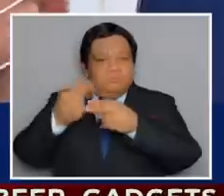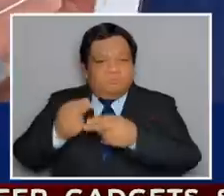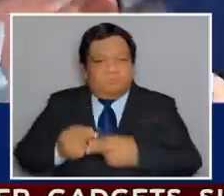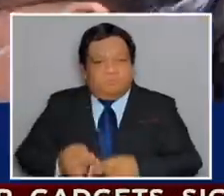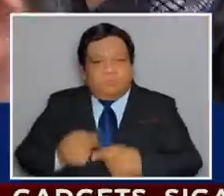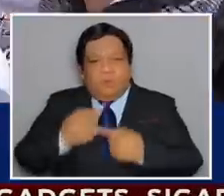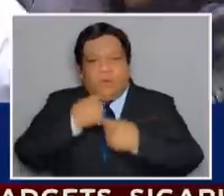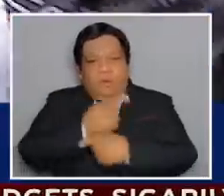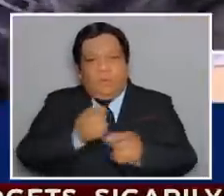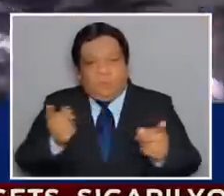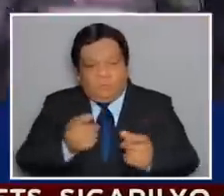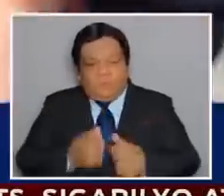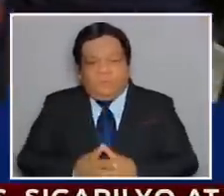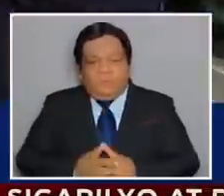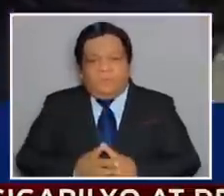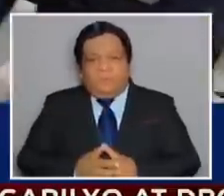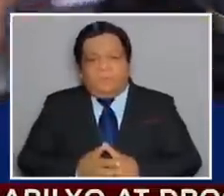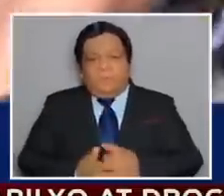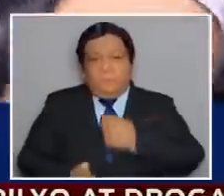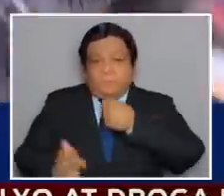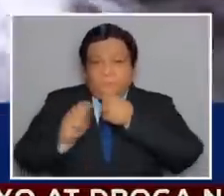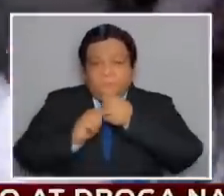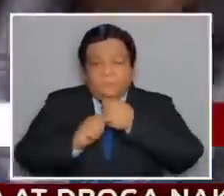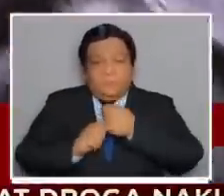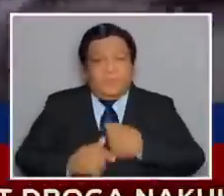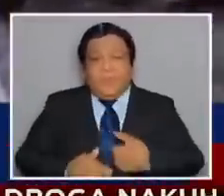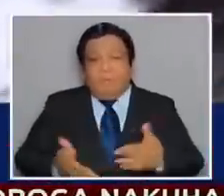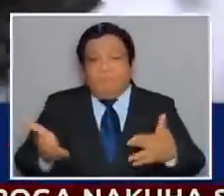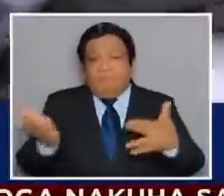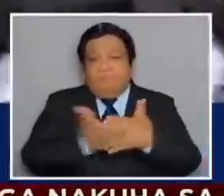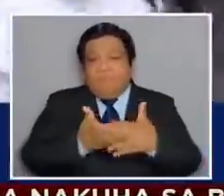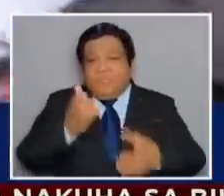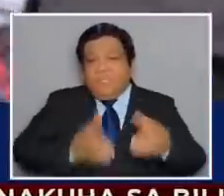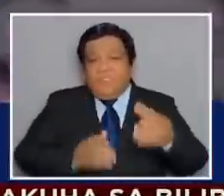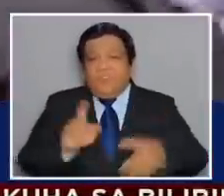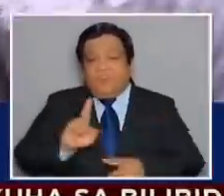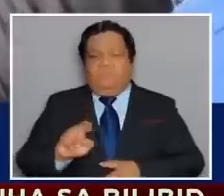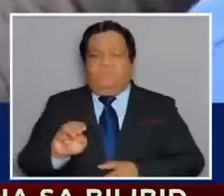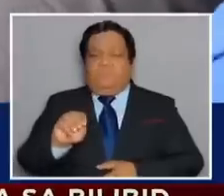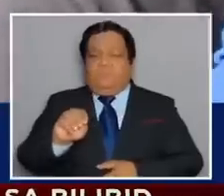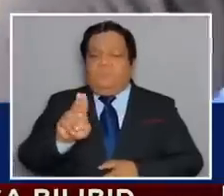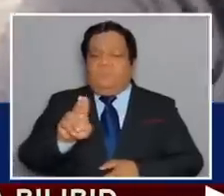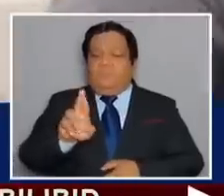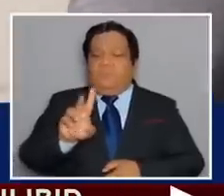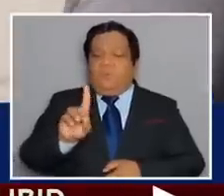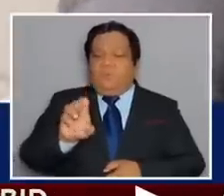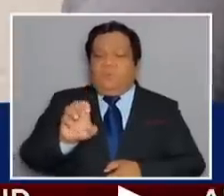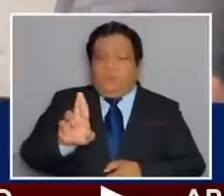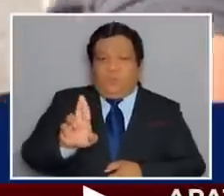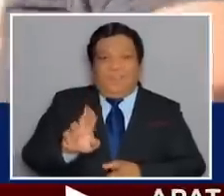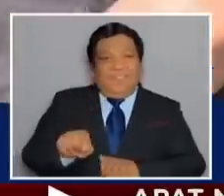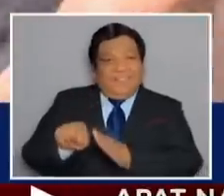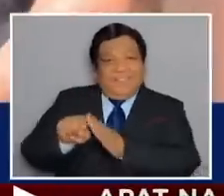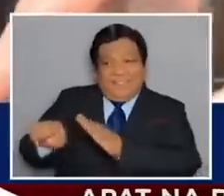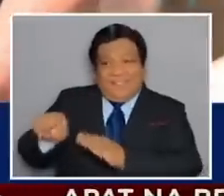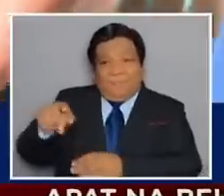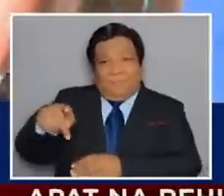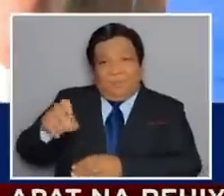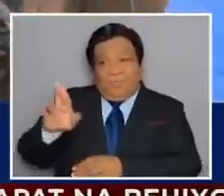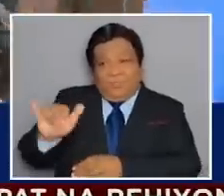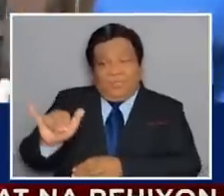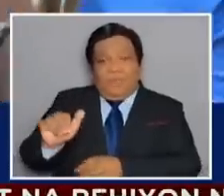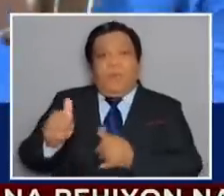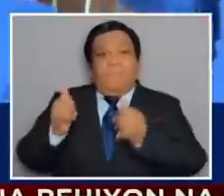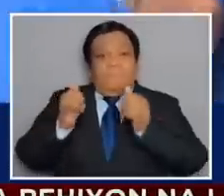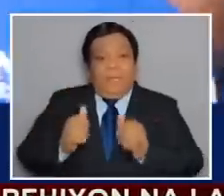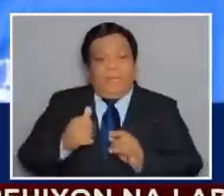araw. Burder ang kasong isasampal laban sa mga sangkot, hindi lang sa pagpatay kay Lapid, kundi pati na rin sa pagpatay sa umano'y middleman na